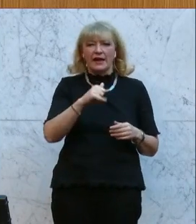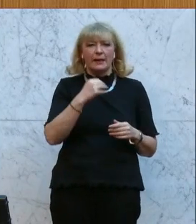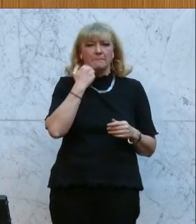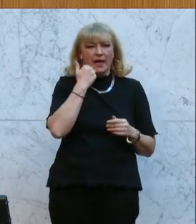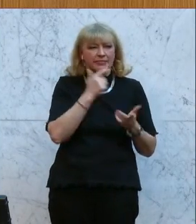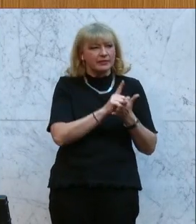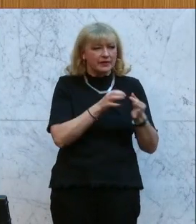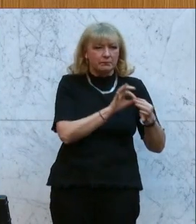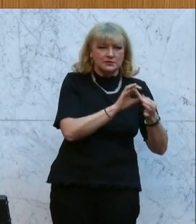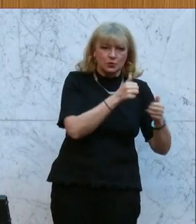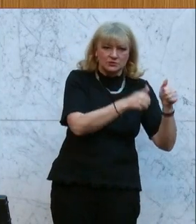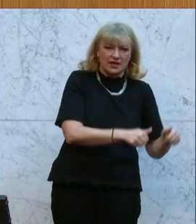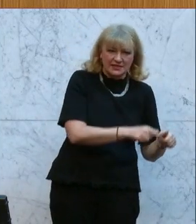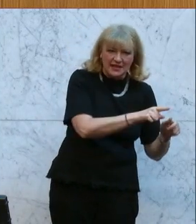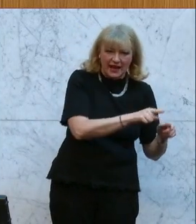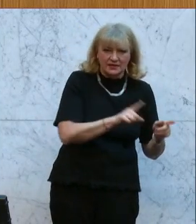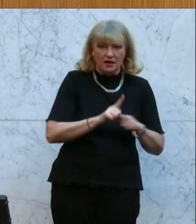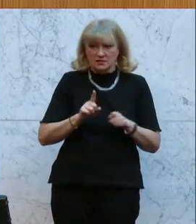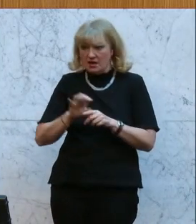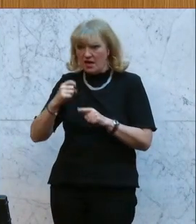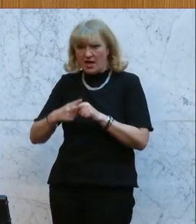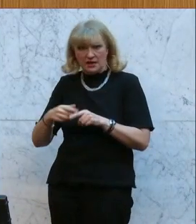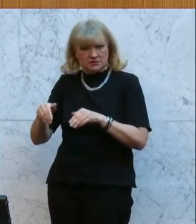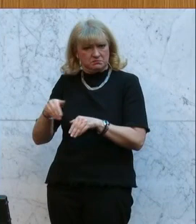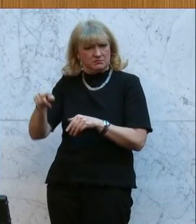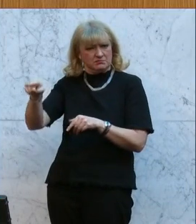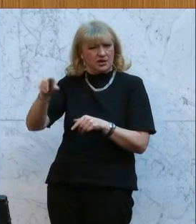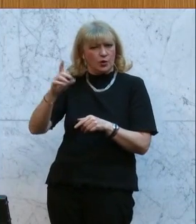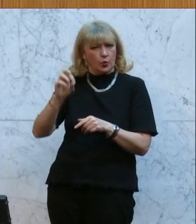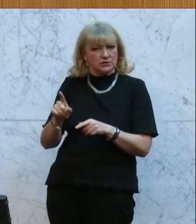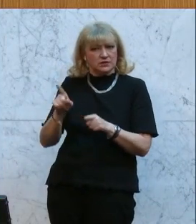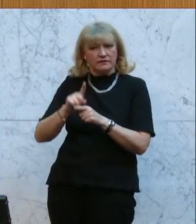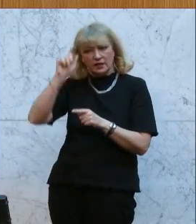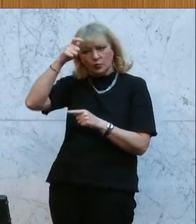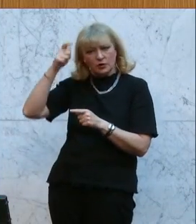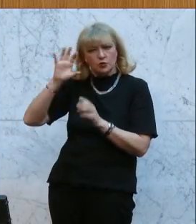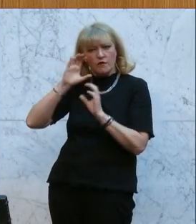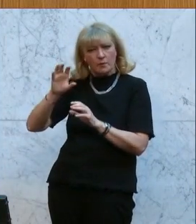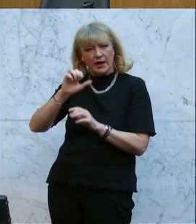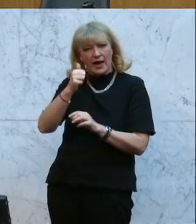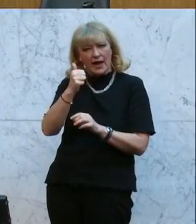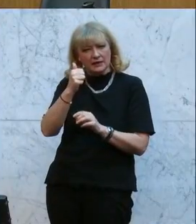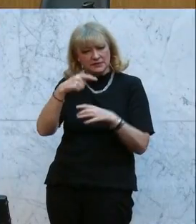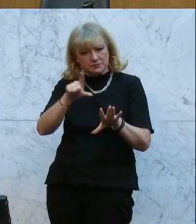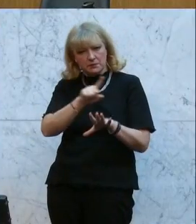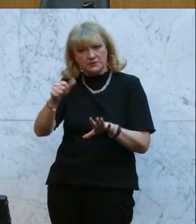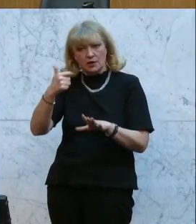Inseraten, so mussten wir unter Ex-Kanzler Kurz durch die türkise ÖVP von 2017 bis 2021